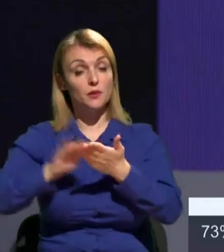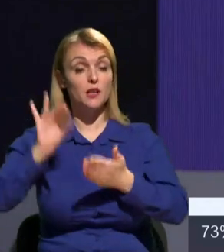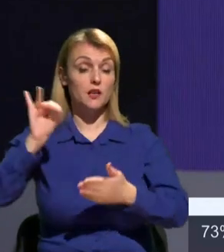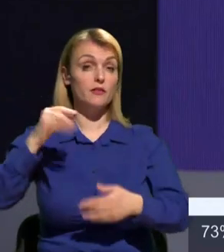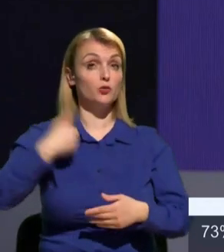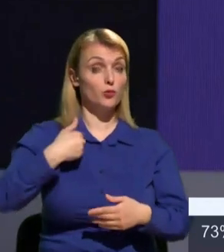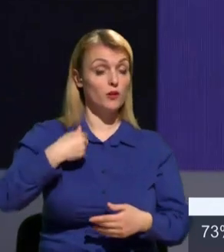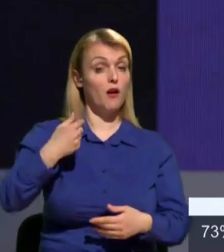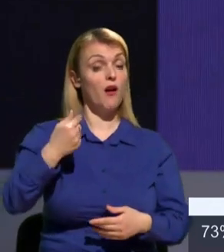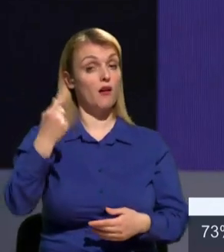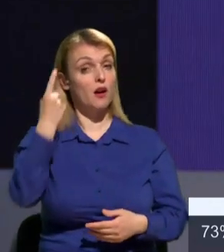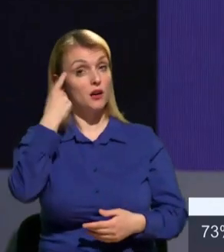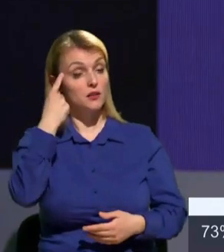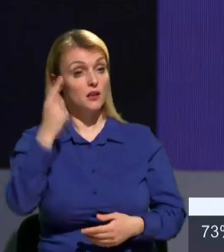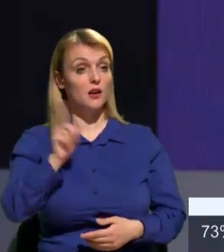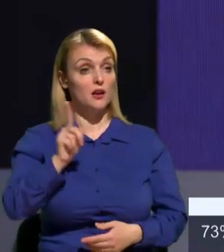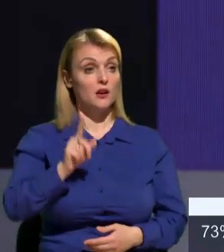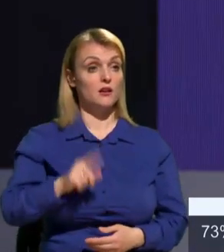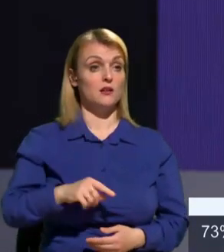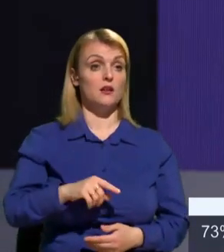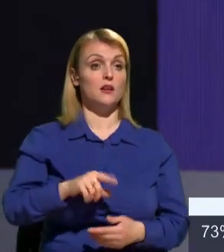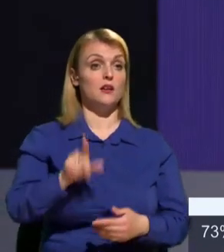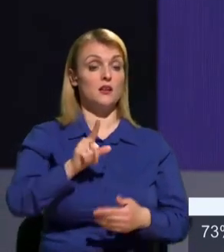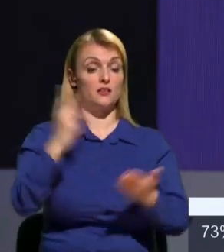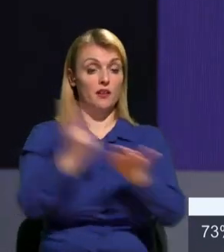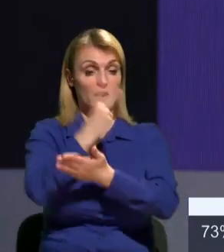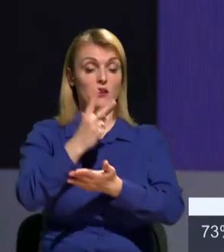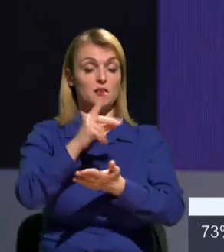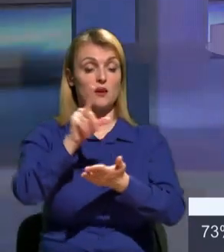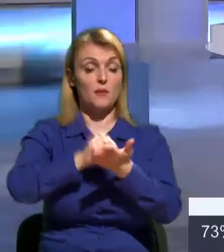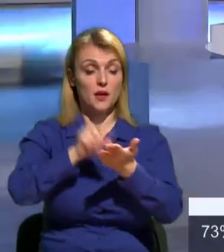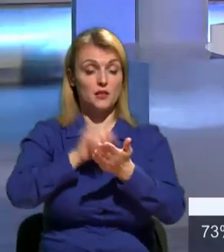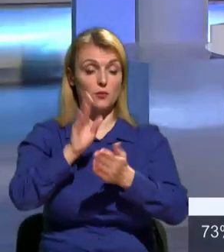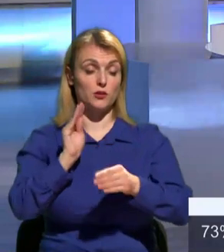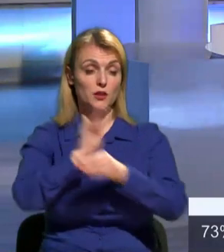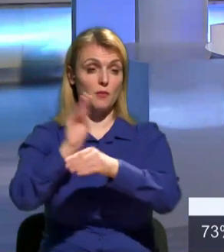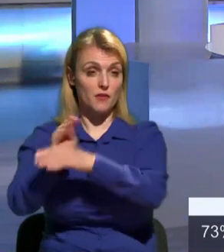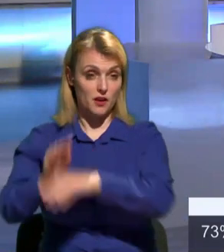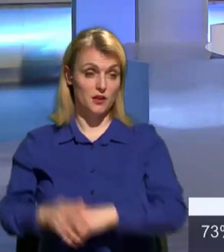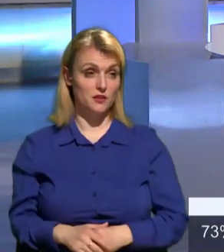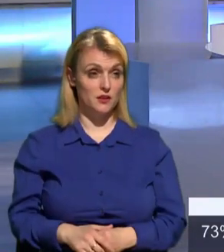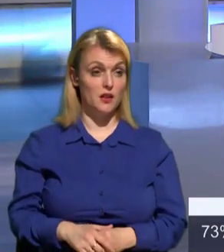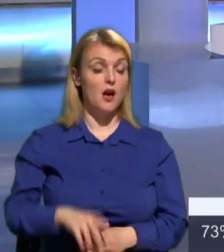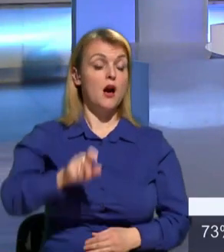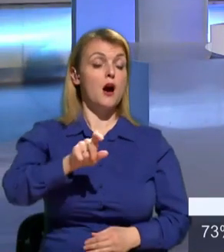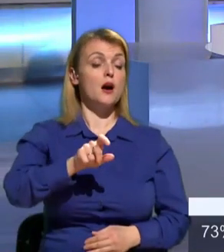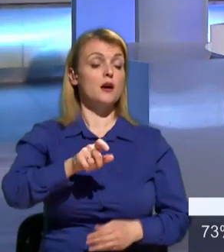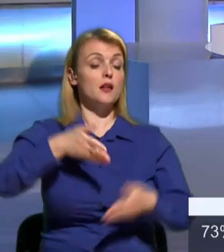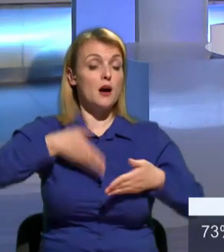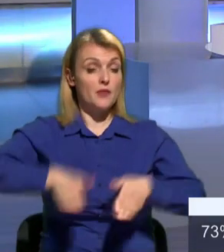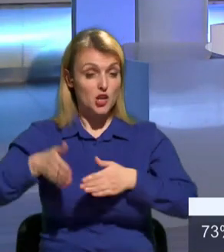propuneți indexarea pensiilor de două ori pe an, majorarea indemnizațiilor la nașterea copilului de la